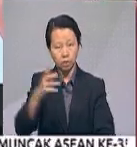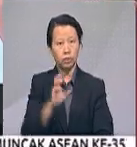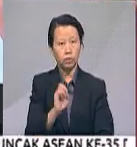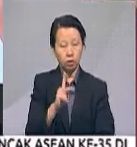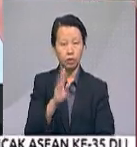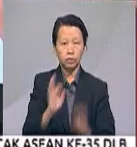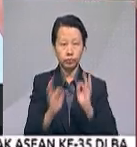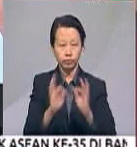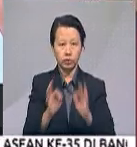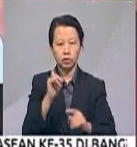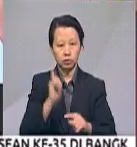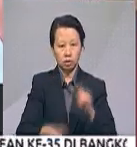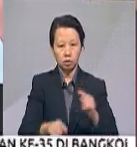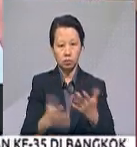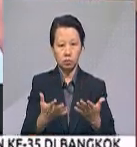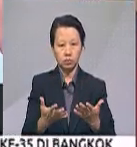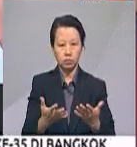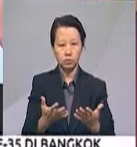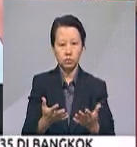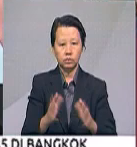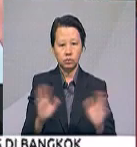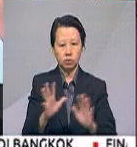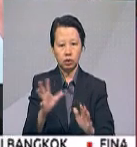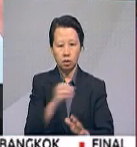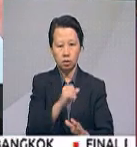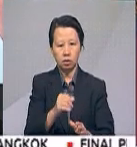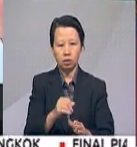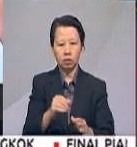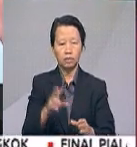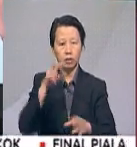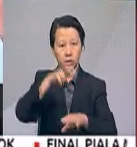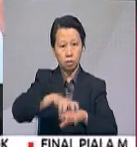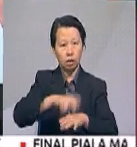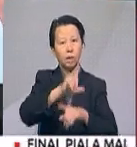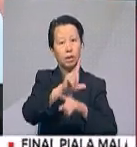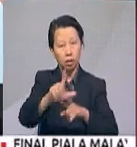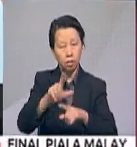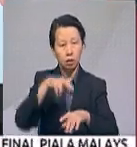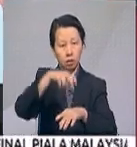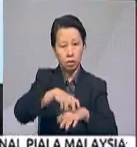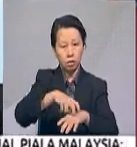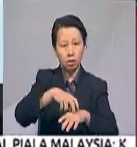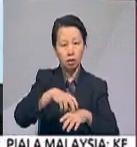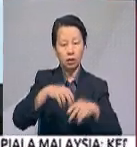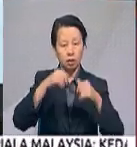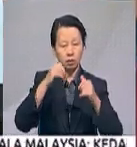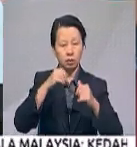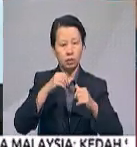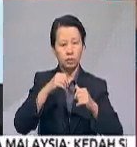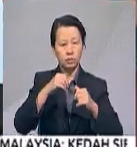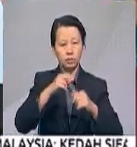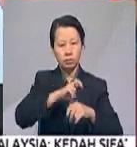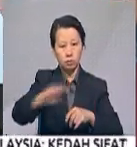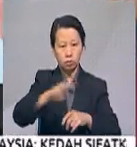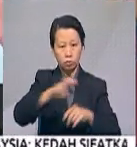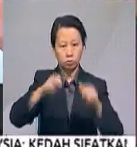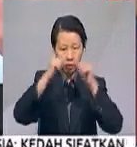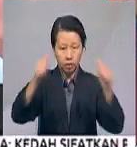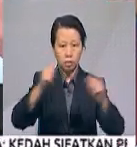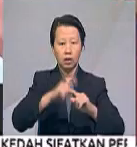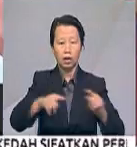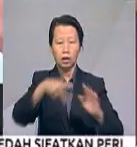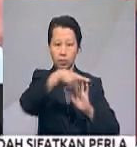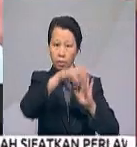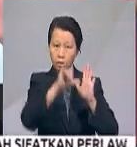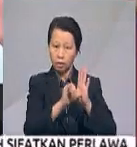tak boleh buat kasi tu, apakah ambil public transport ke apakah yang kita fikirkan? Sebab sekarang ni kita tak ada. Tapi polisi